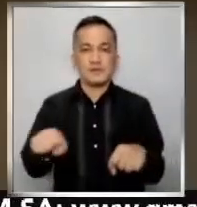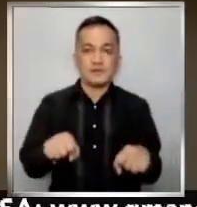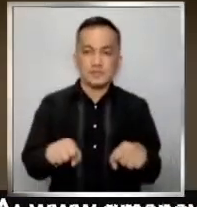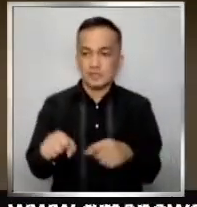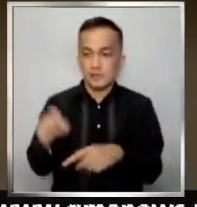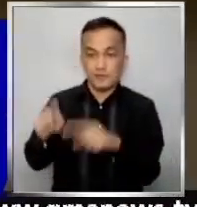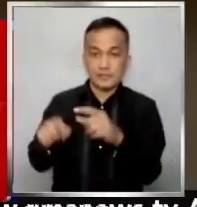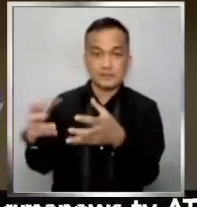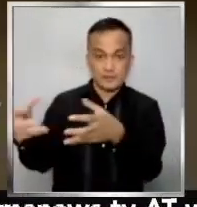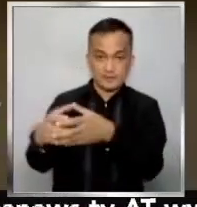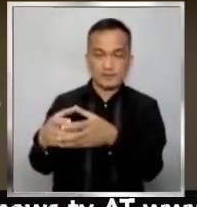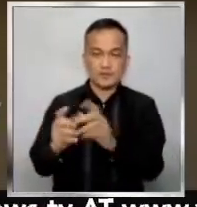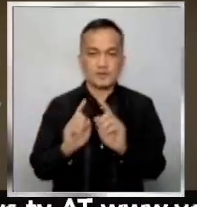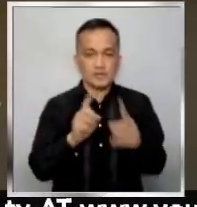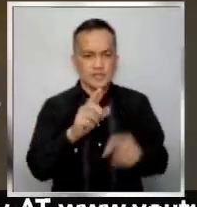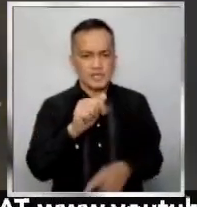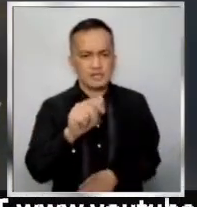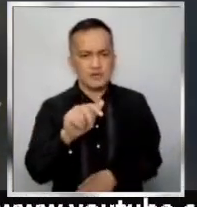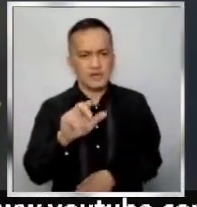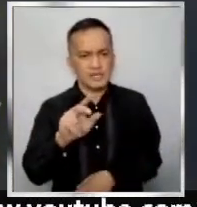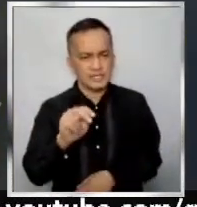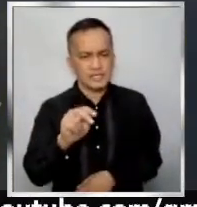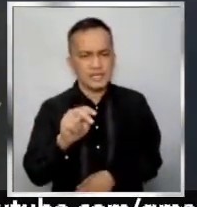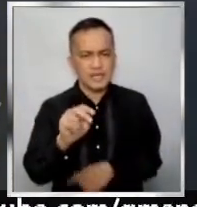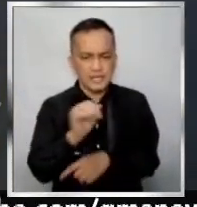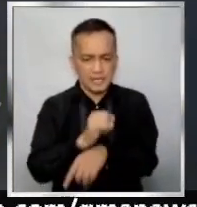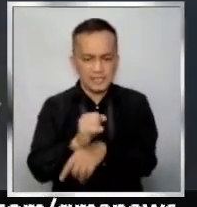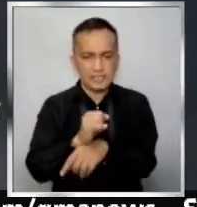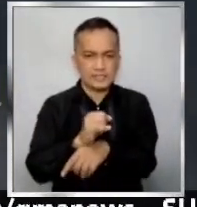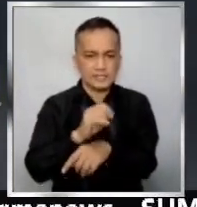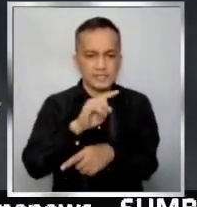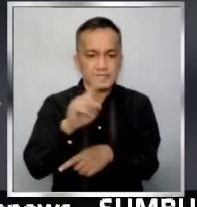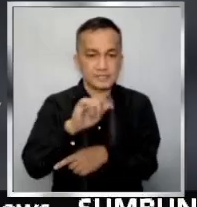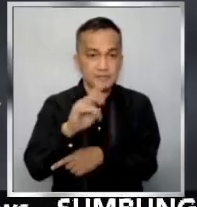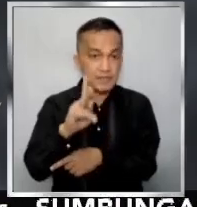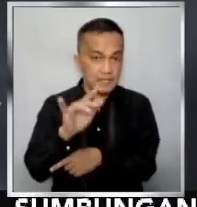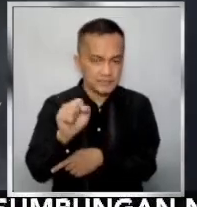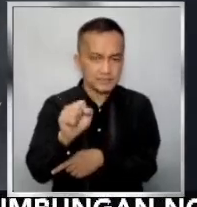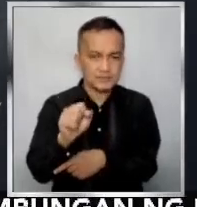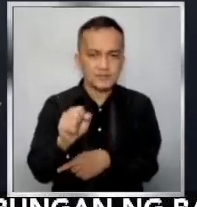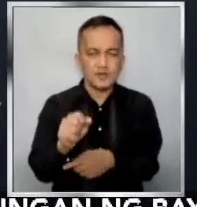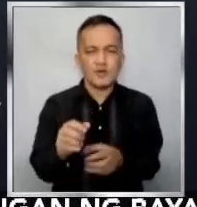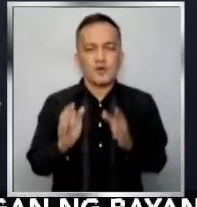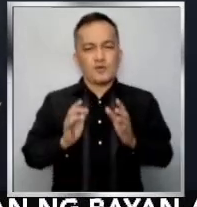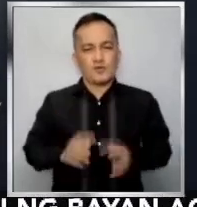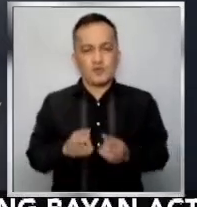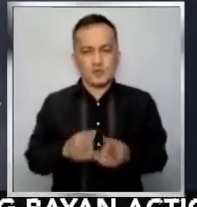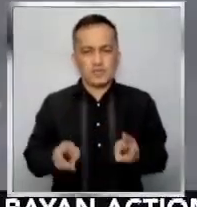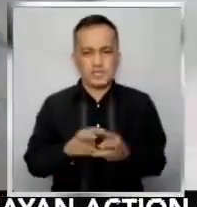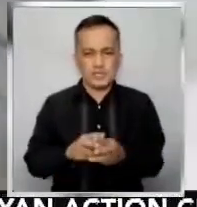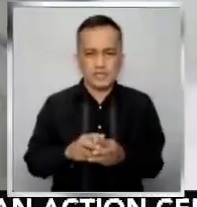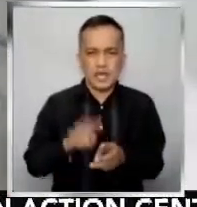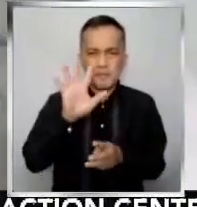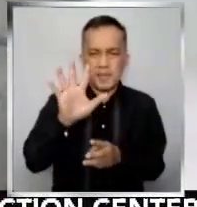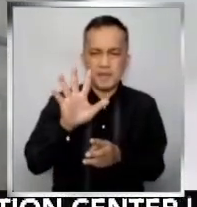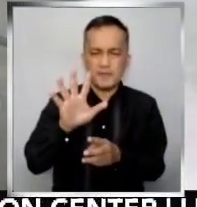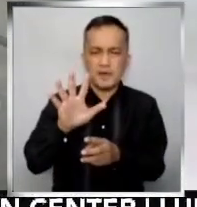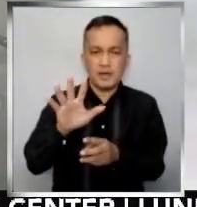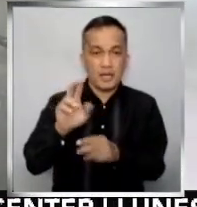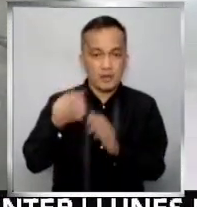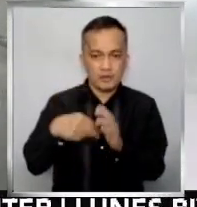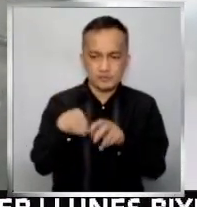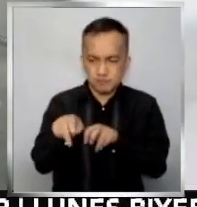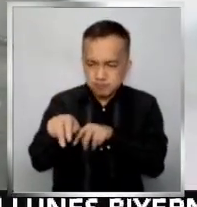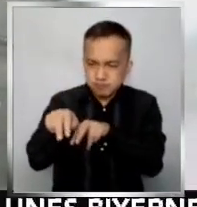sa Anawangin Island sa Zambales. Sulit daw ang 5 oras na trekking mula sa Mount Pundakit bago marating